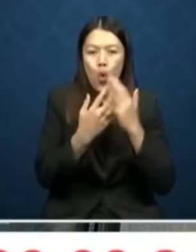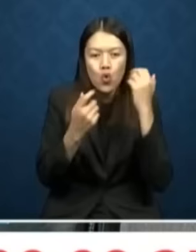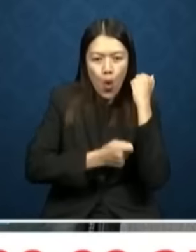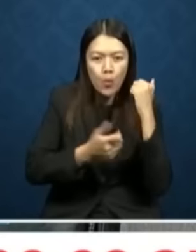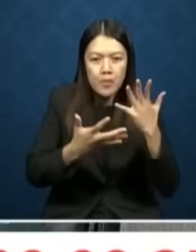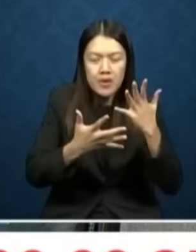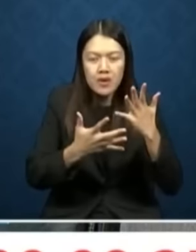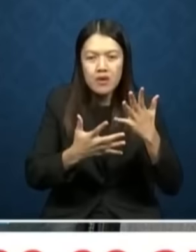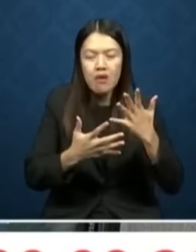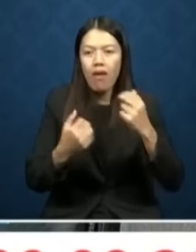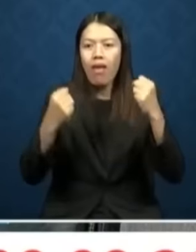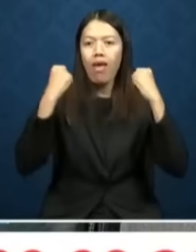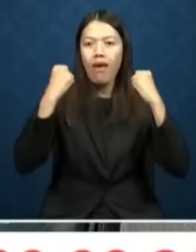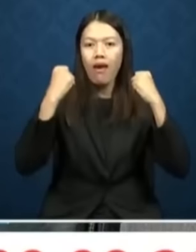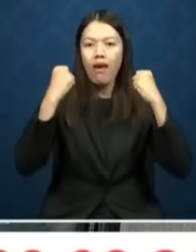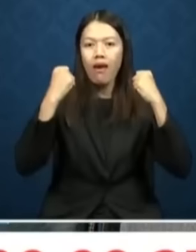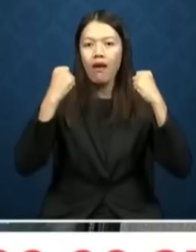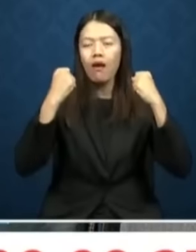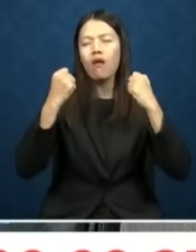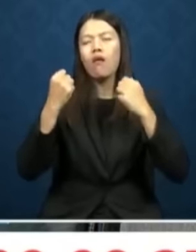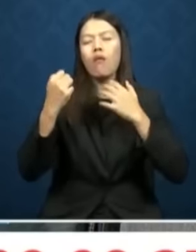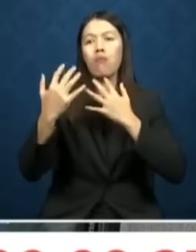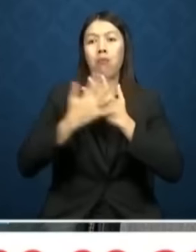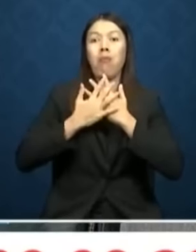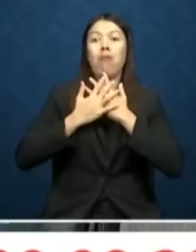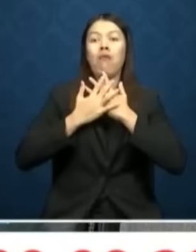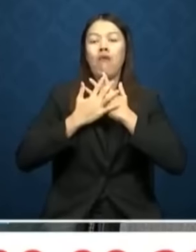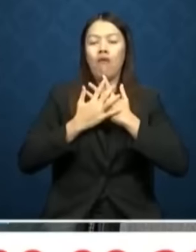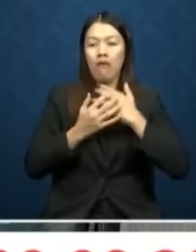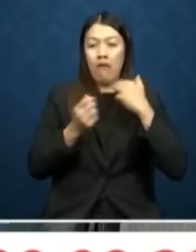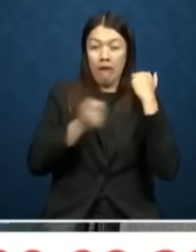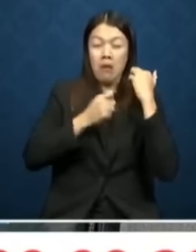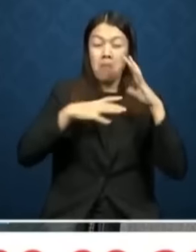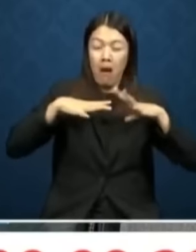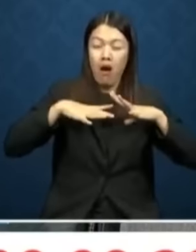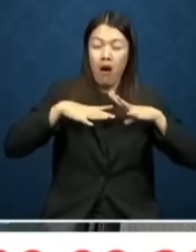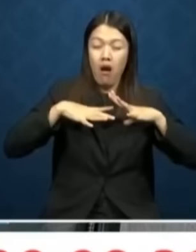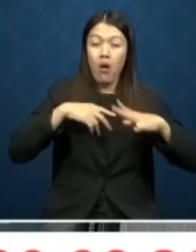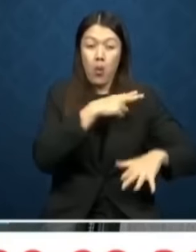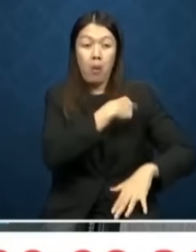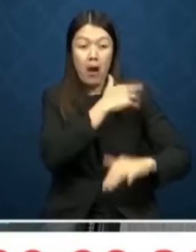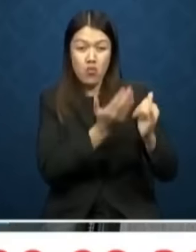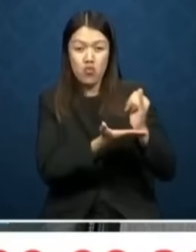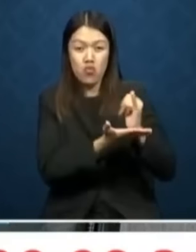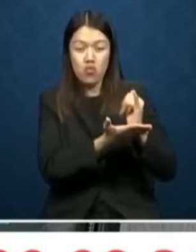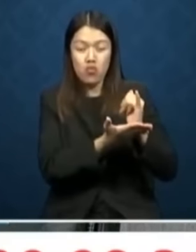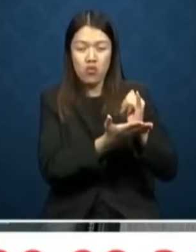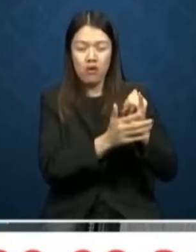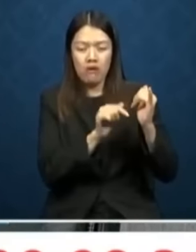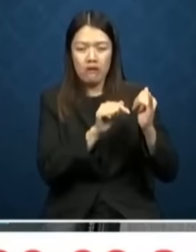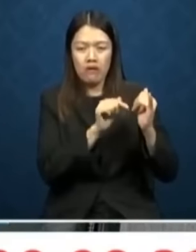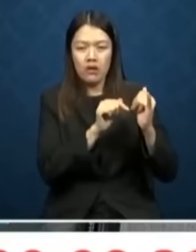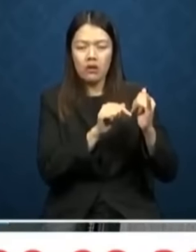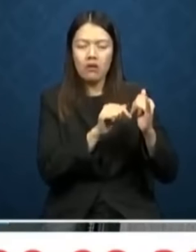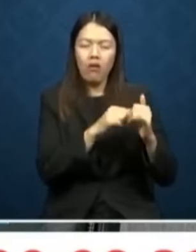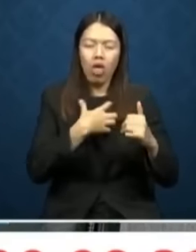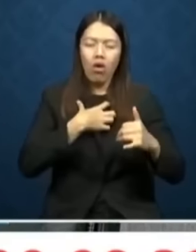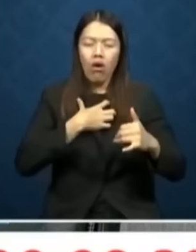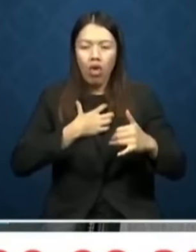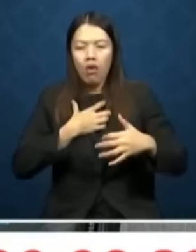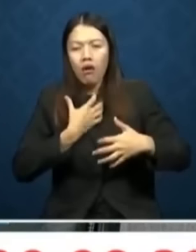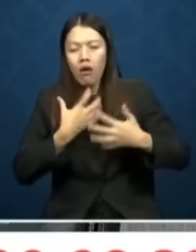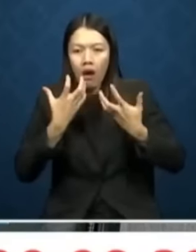ติเว้นแต่ช่วงที่ท่านรับโทษหรือพักรักษาตัวอยู่ในโรงพยาบาลตำรวจเท่านั้นที่ท่านมีอาการวิกฤ